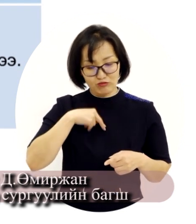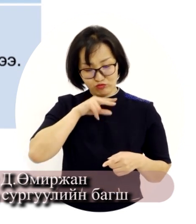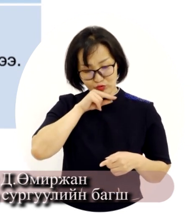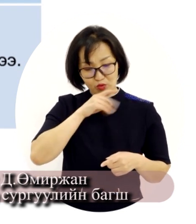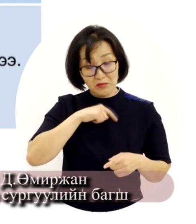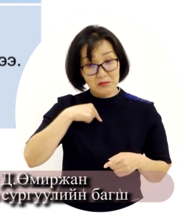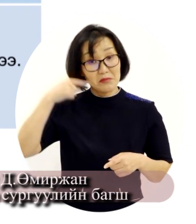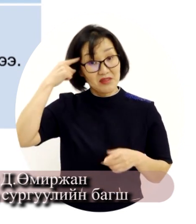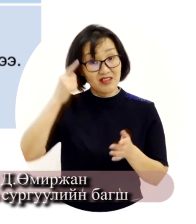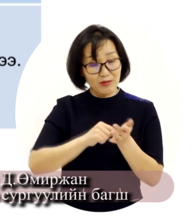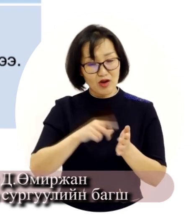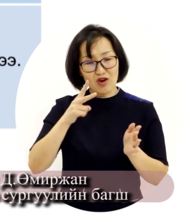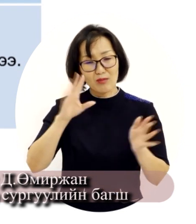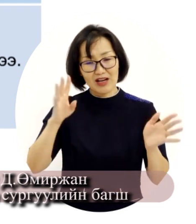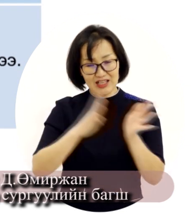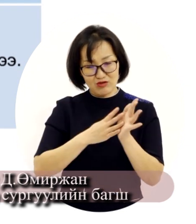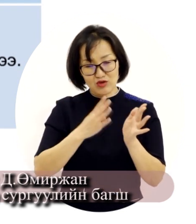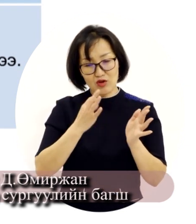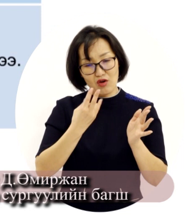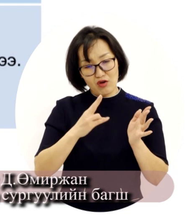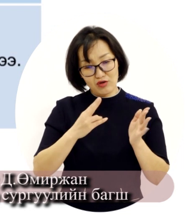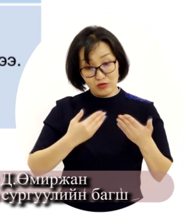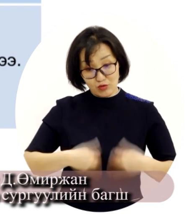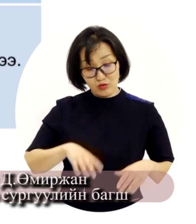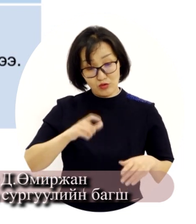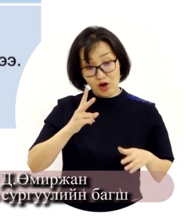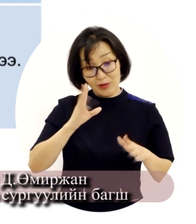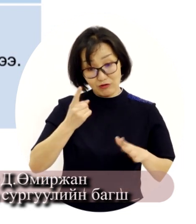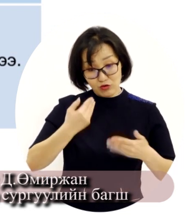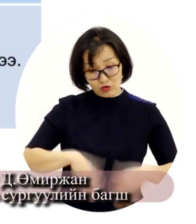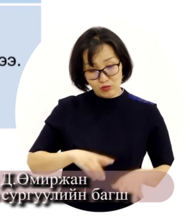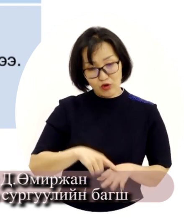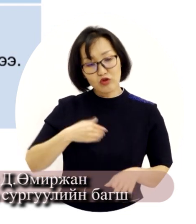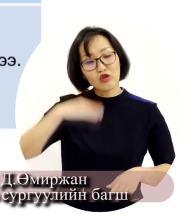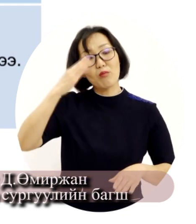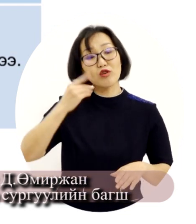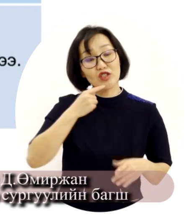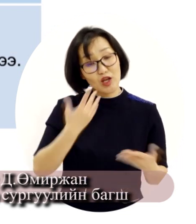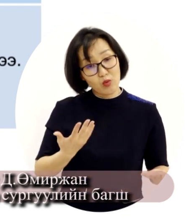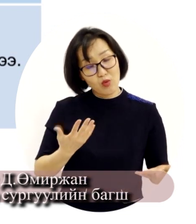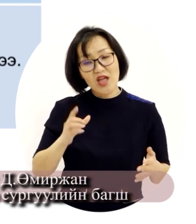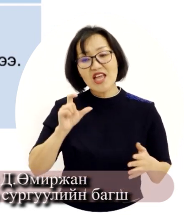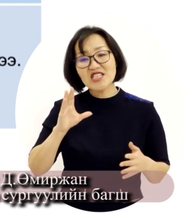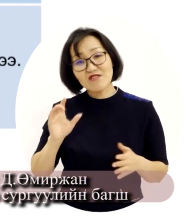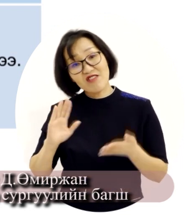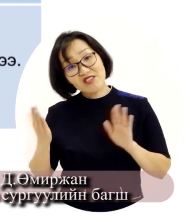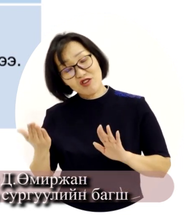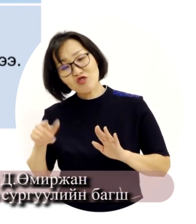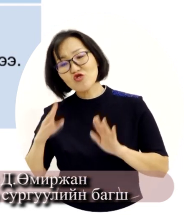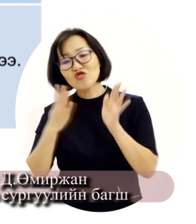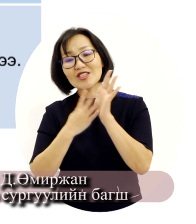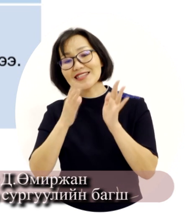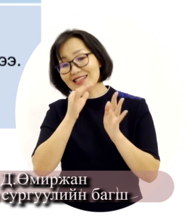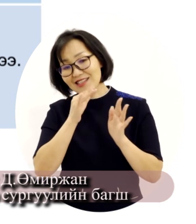ертеде орнаған дегені деп айтқаны дұрыс па? Әлде Ұлы Моңғол мемлекеті 2006 жылы орнаған дегені дұрыс